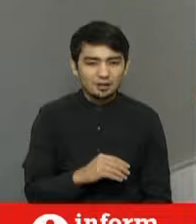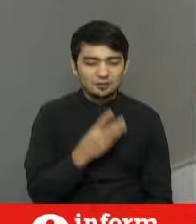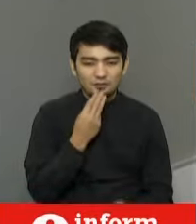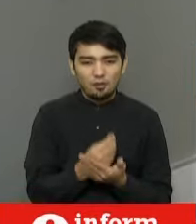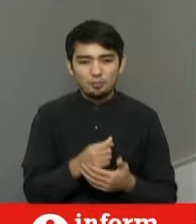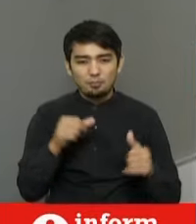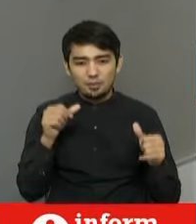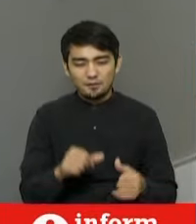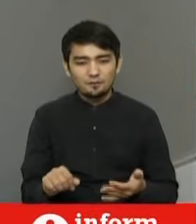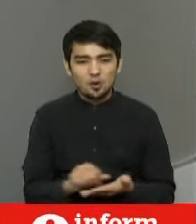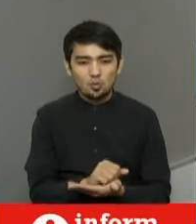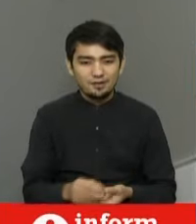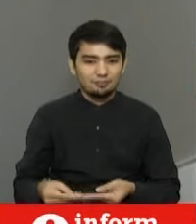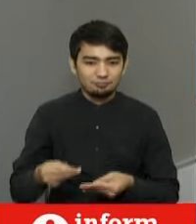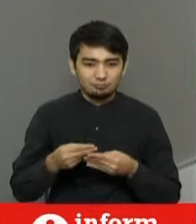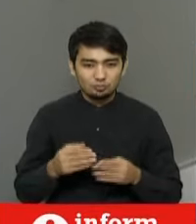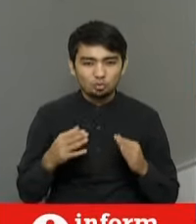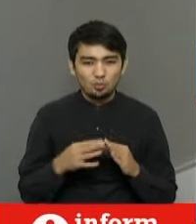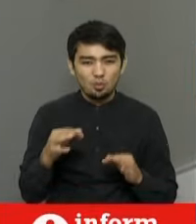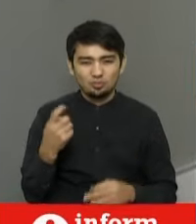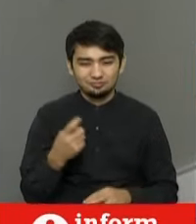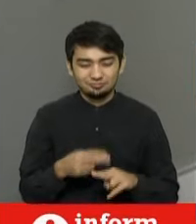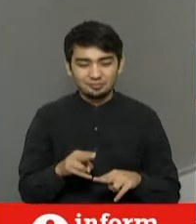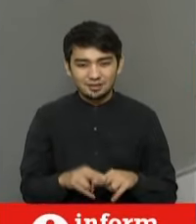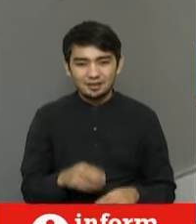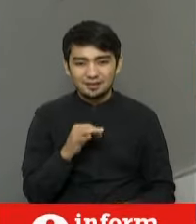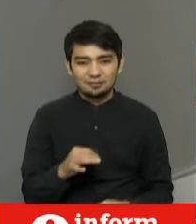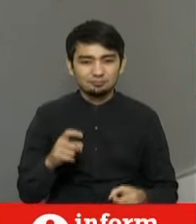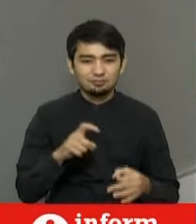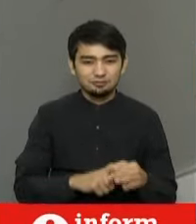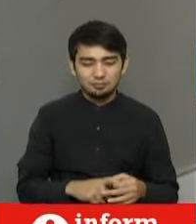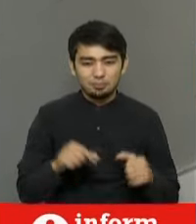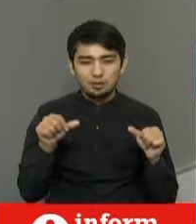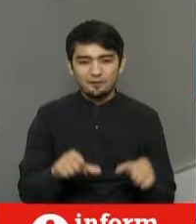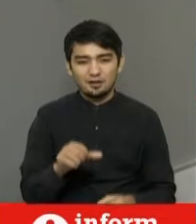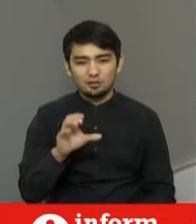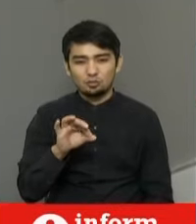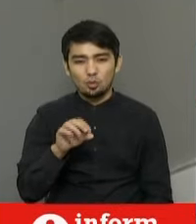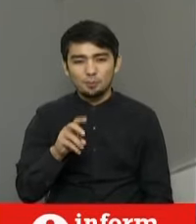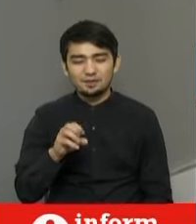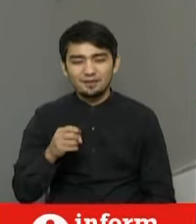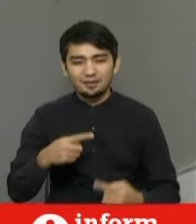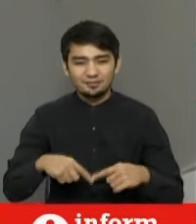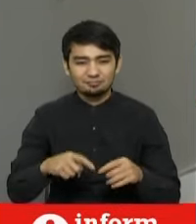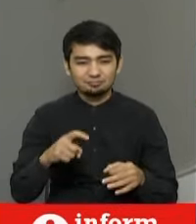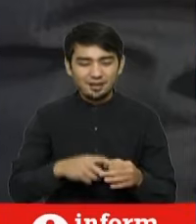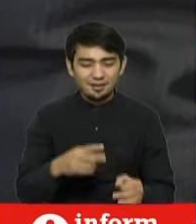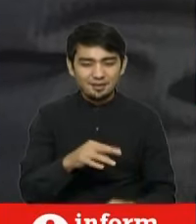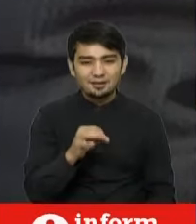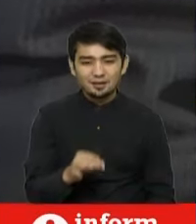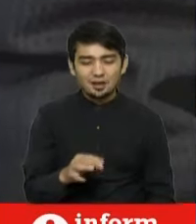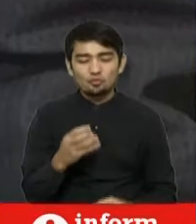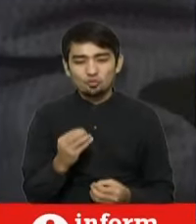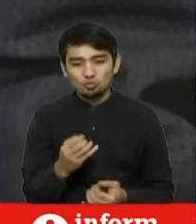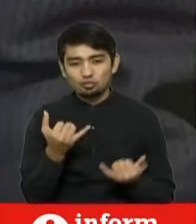правоустанавливающие документы для установления права собственности данных объектов Кроме этого в